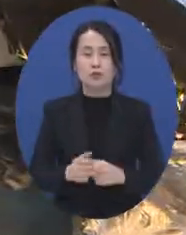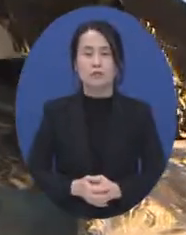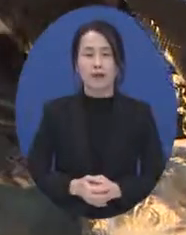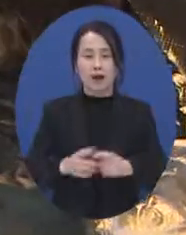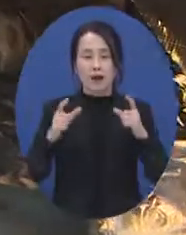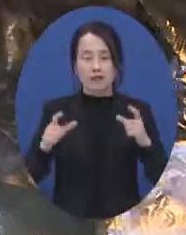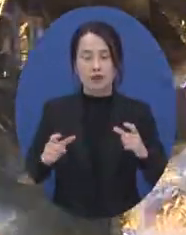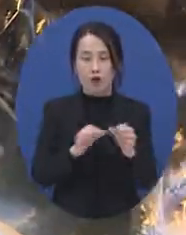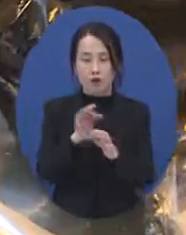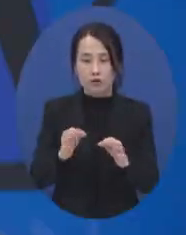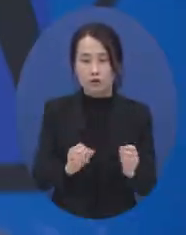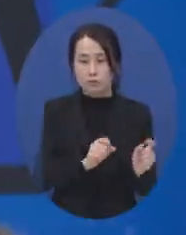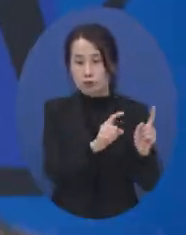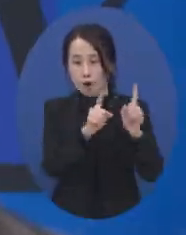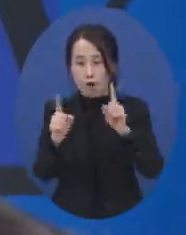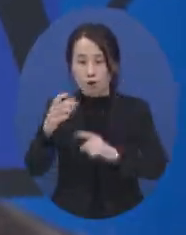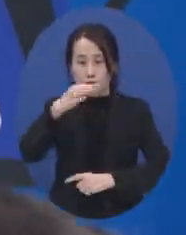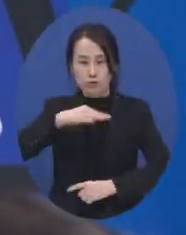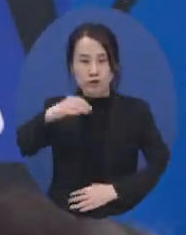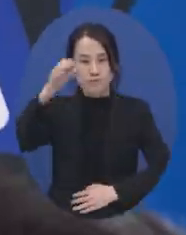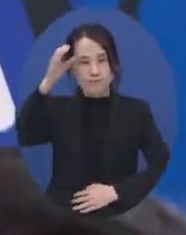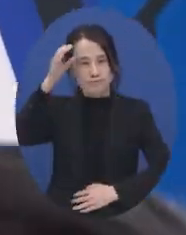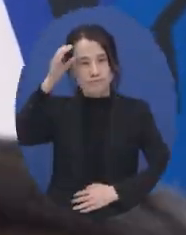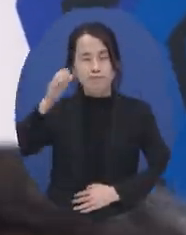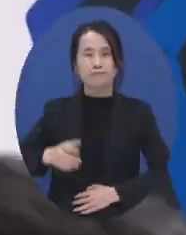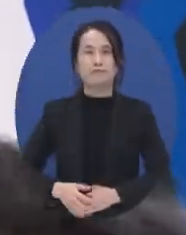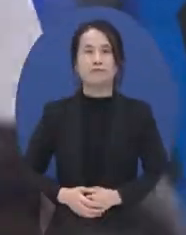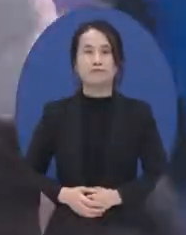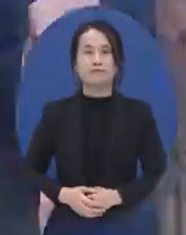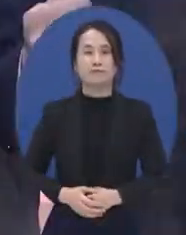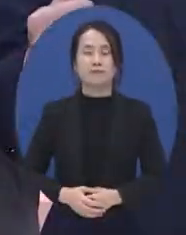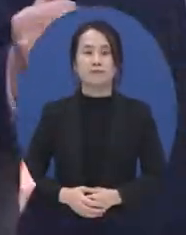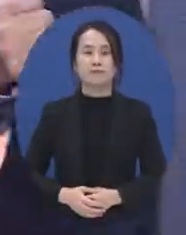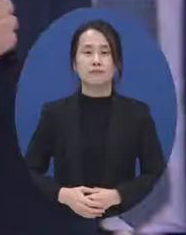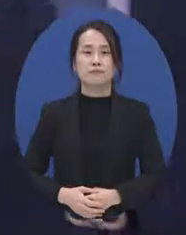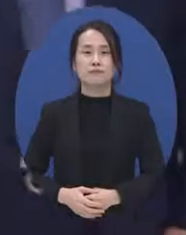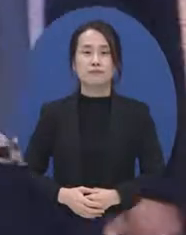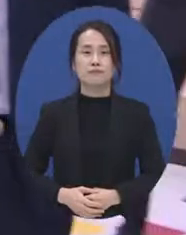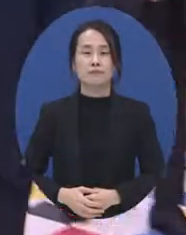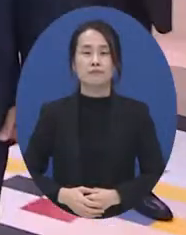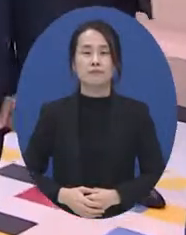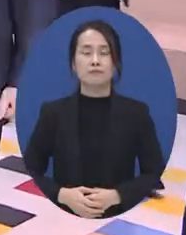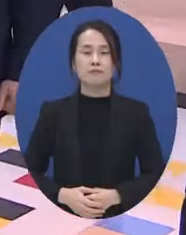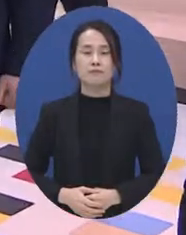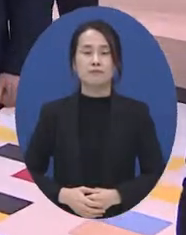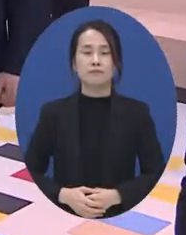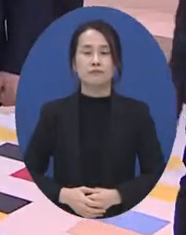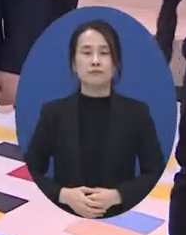지역경제 활성화에도 서서히 효과가 발휘될 것으로 기대됩니다. 경기주TV 한선지입니다.